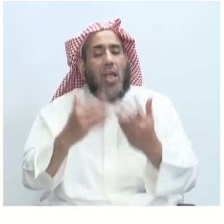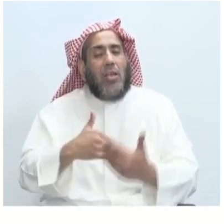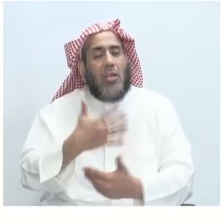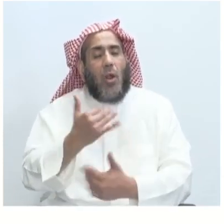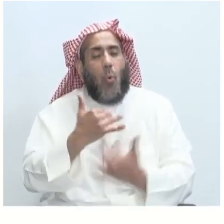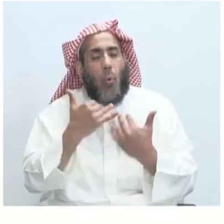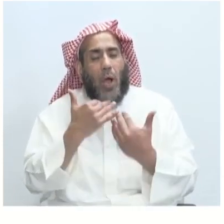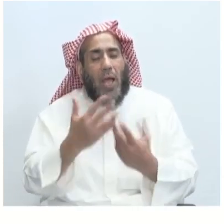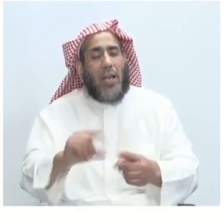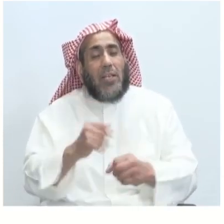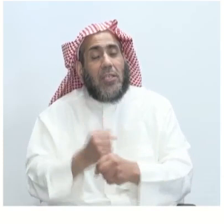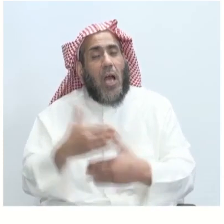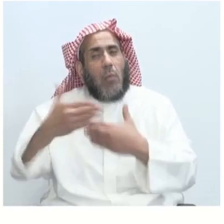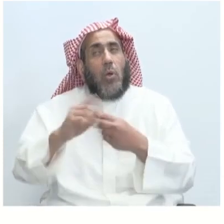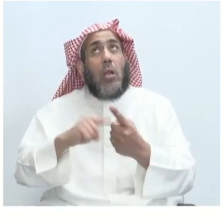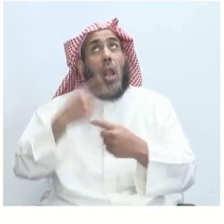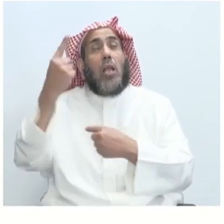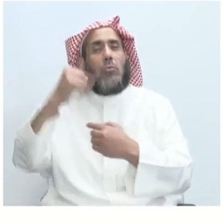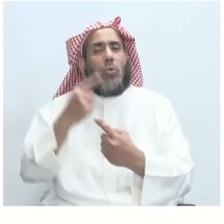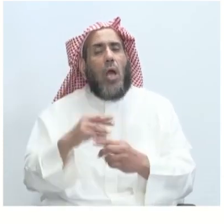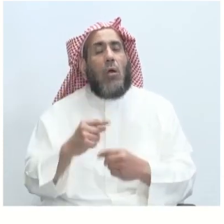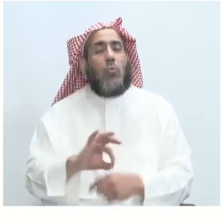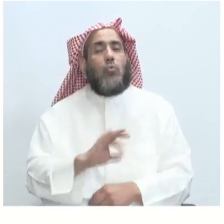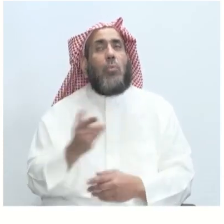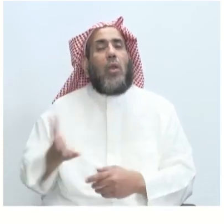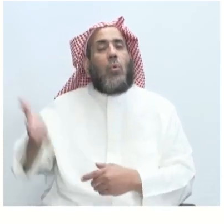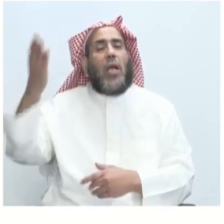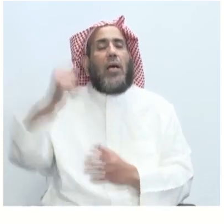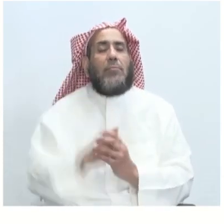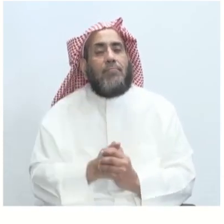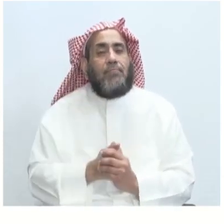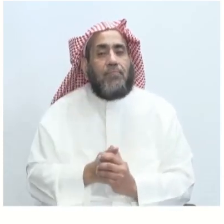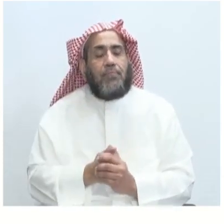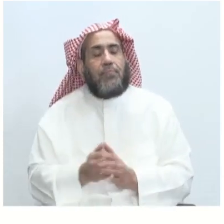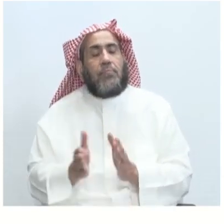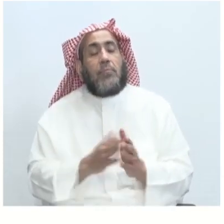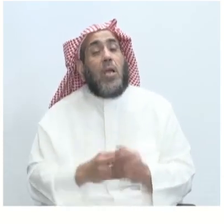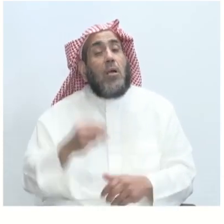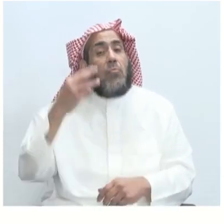التي يتقرب بها الى الله سبحانه وتعالى